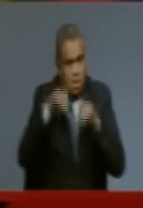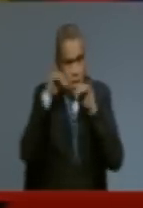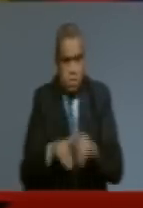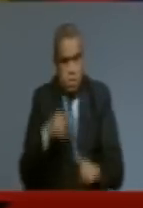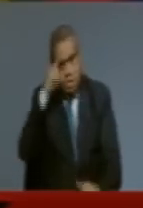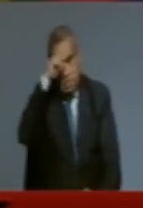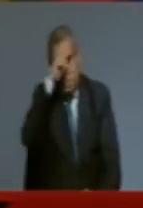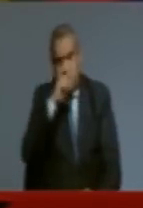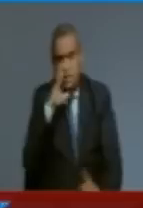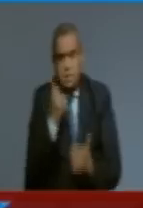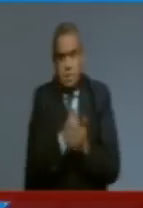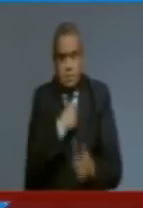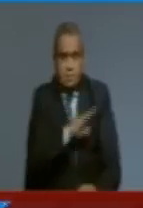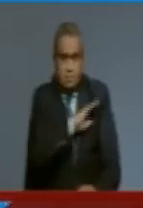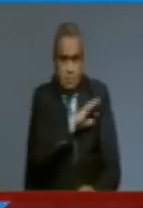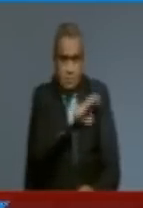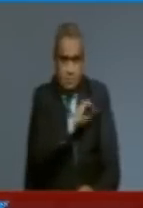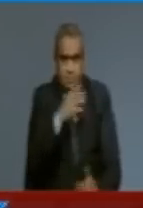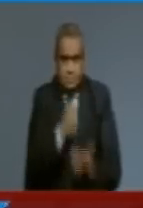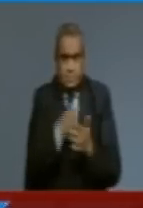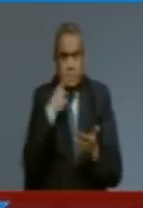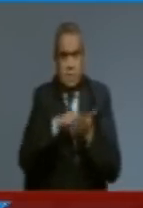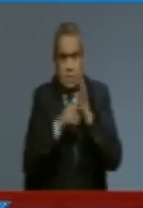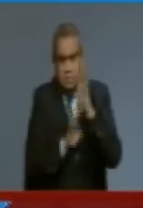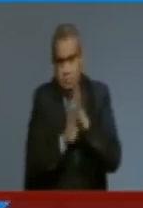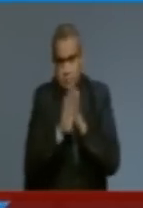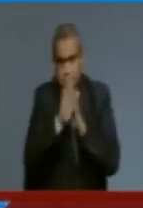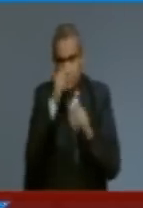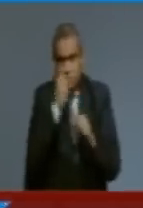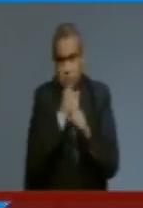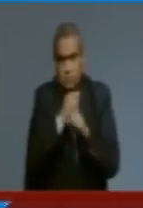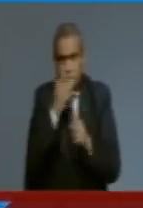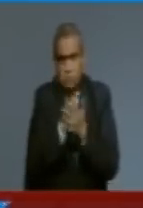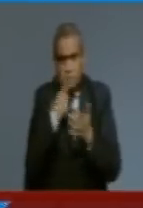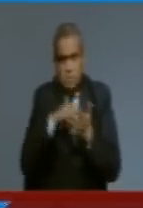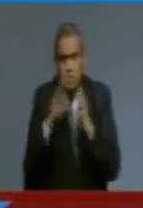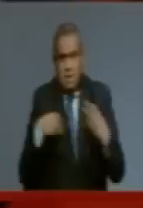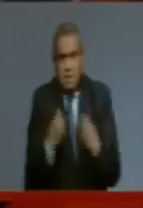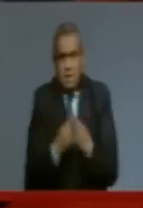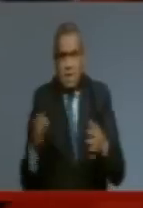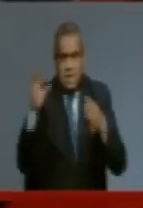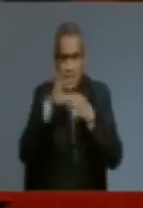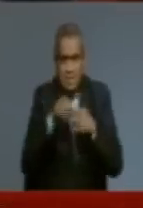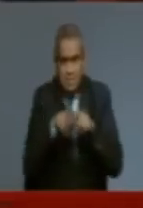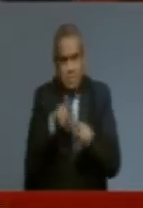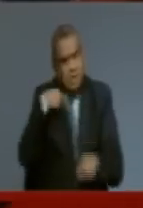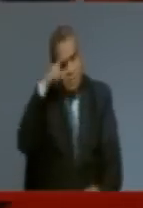من شأنها تحسين جودة حياتنا والتواصل إلى الاتفاقيات.